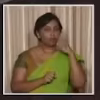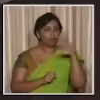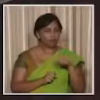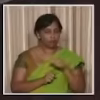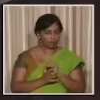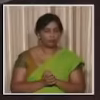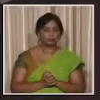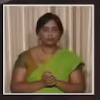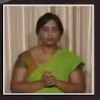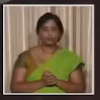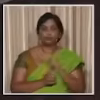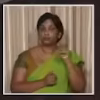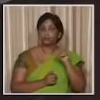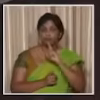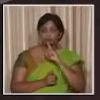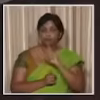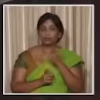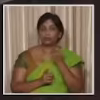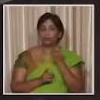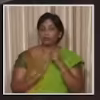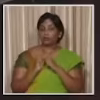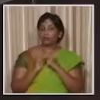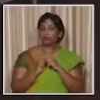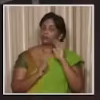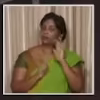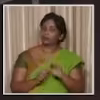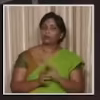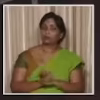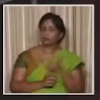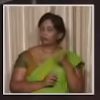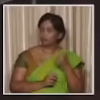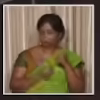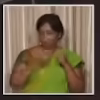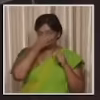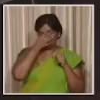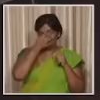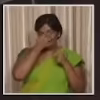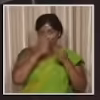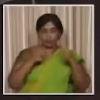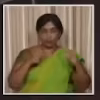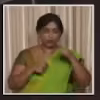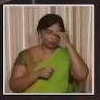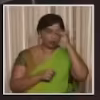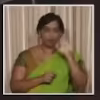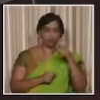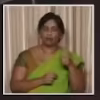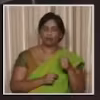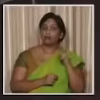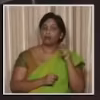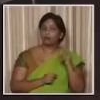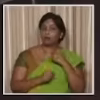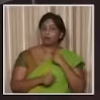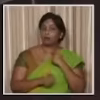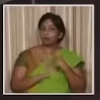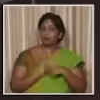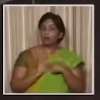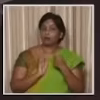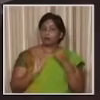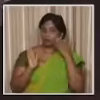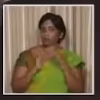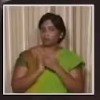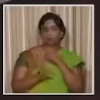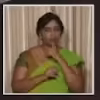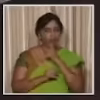piliban etuma katha karanawa me aarthikayata vechcha vinashaya piliban eka hondai eka vipakshanayakayak hatiyata wennon etuma me rate aarthikaya pilimada katha